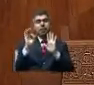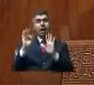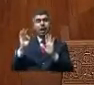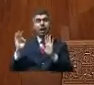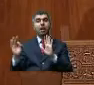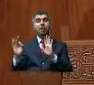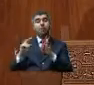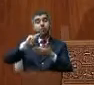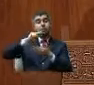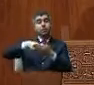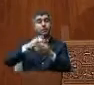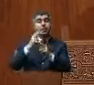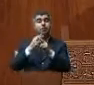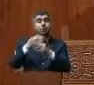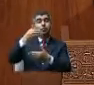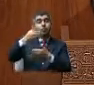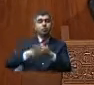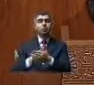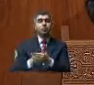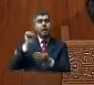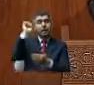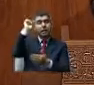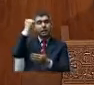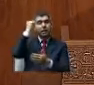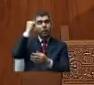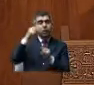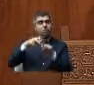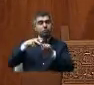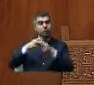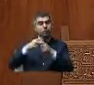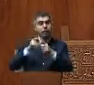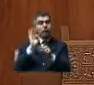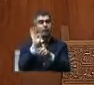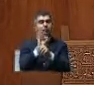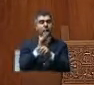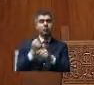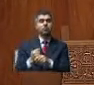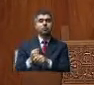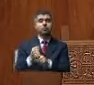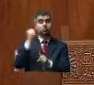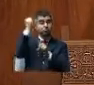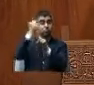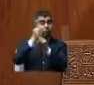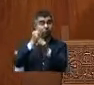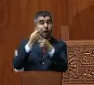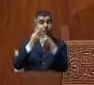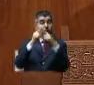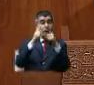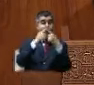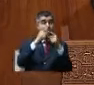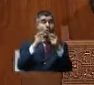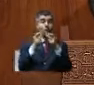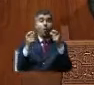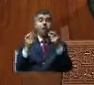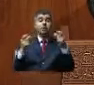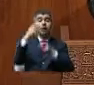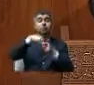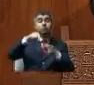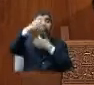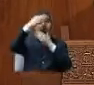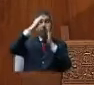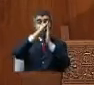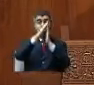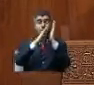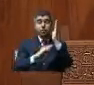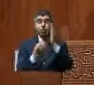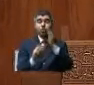مسجل. وفي مجال التكوين المهني تواصلت الجهود الرامية إلى تنويع التكوين وتوسيعه نحو